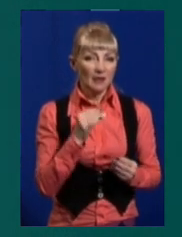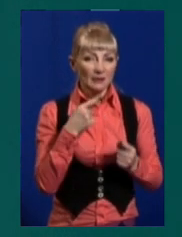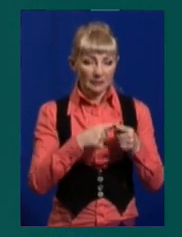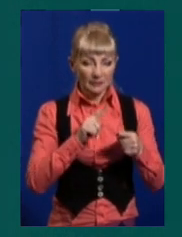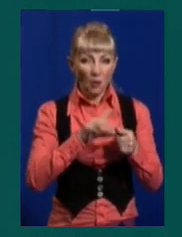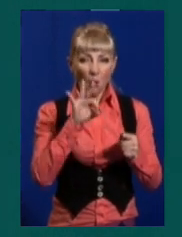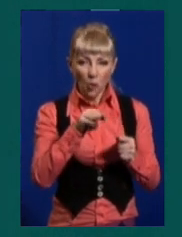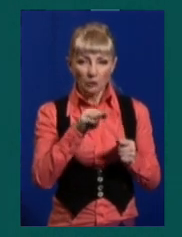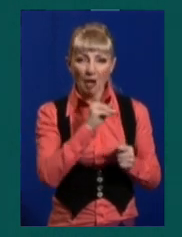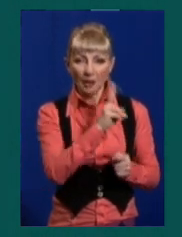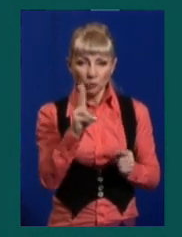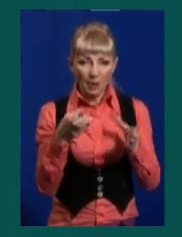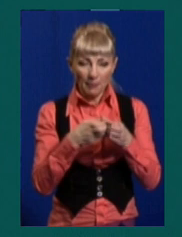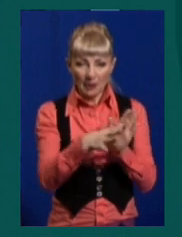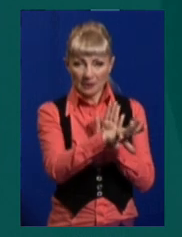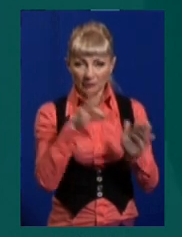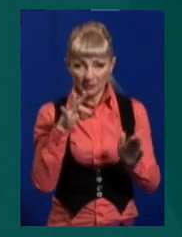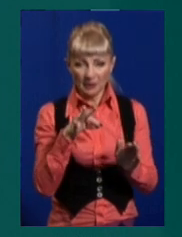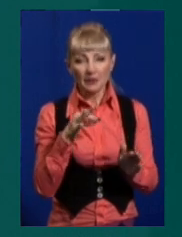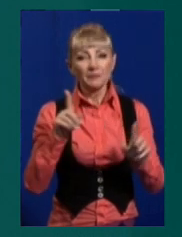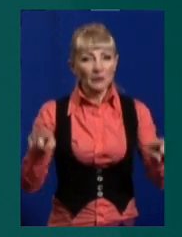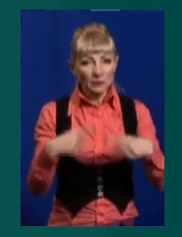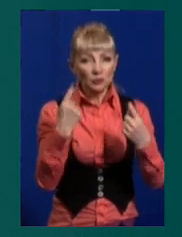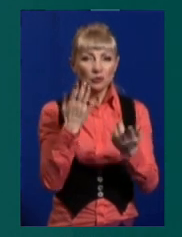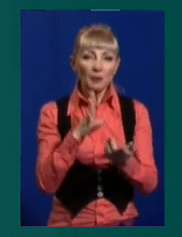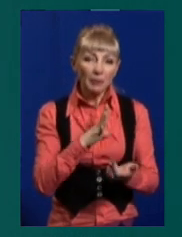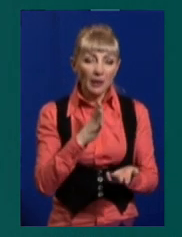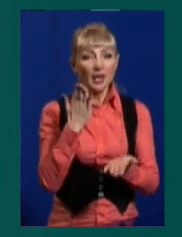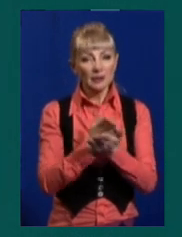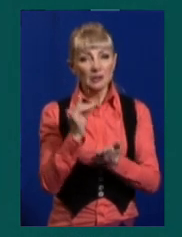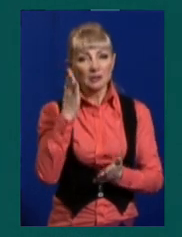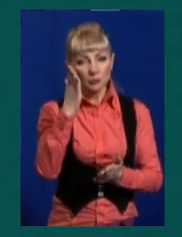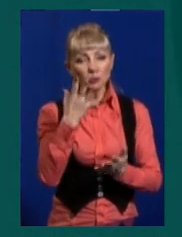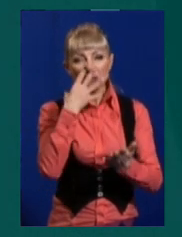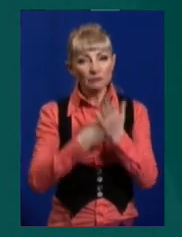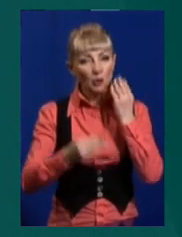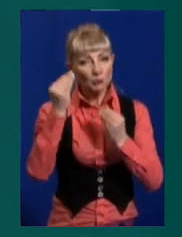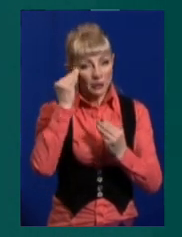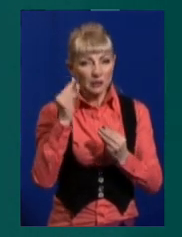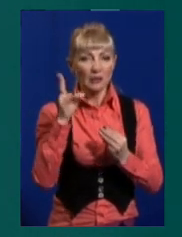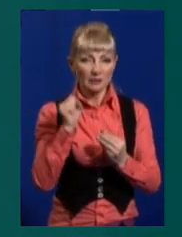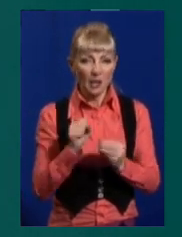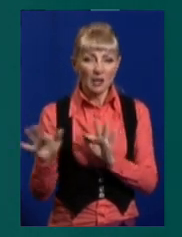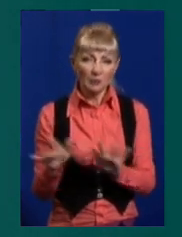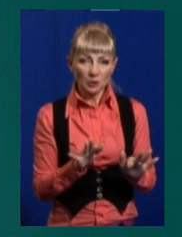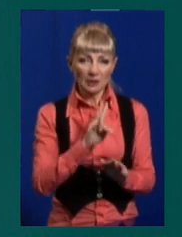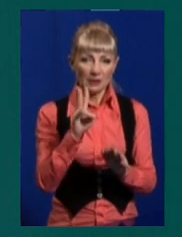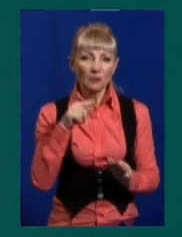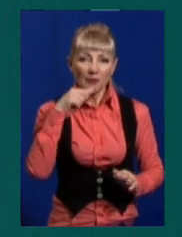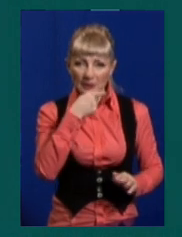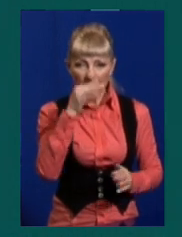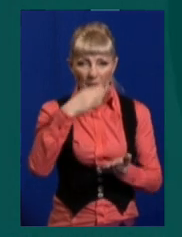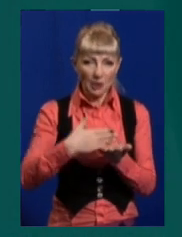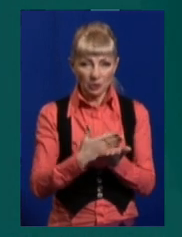обраний. У партії «Відродження» була, є і буде своя точка зору на процеси, які відбуваються в економічному і політичному житті країни.